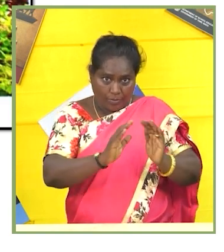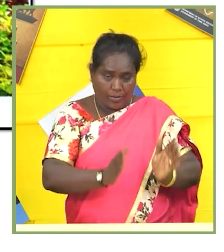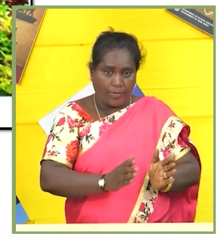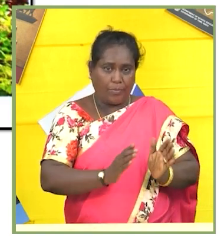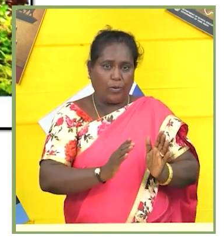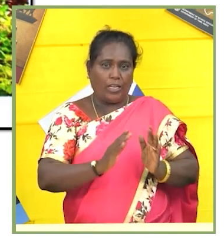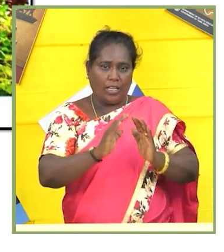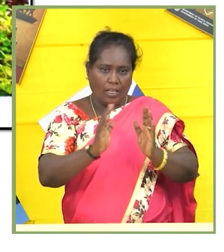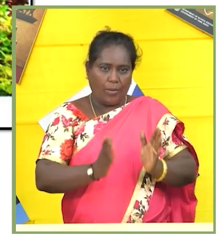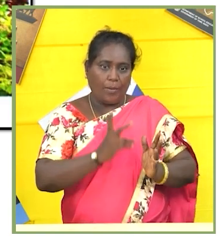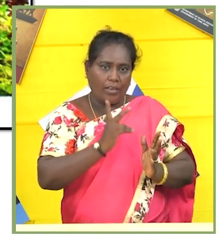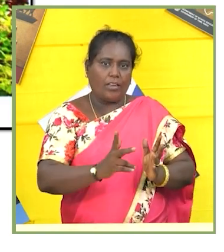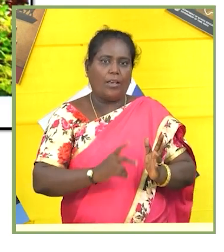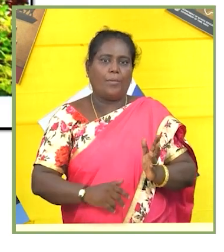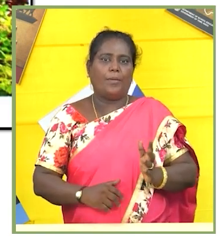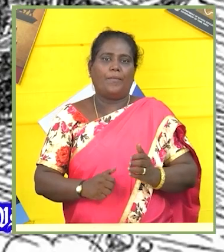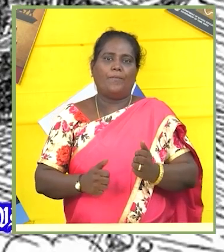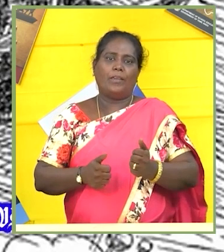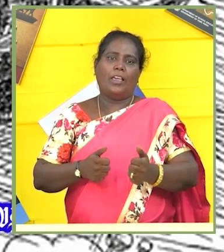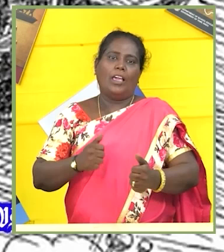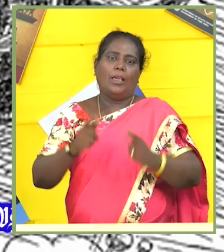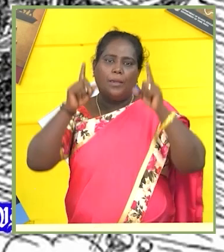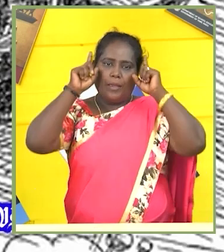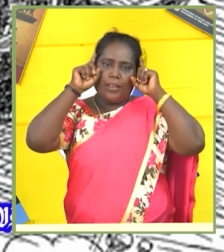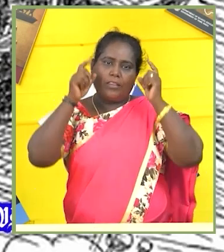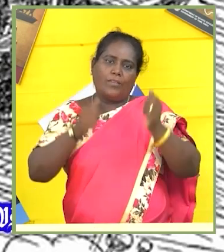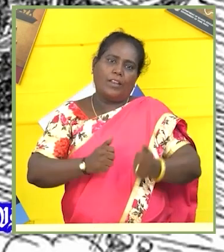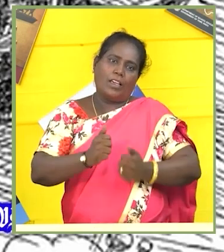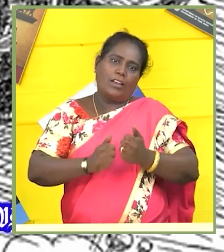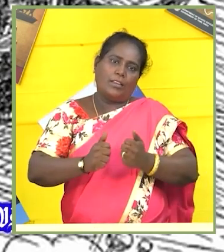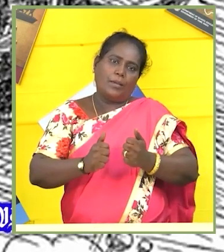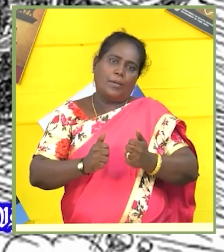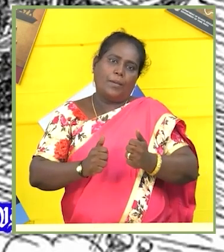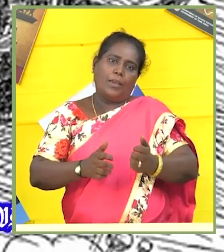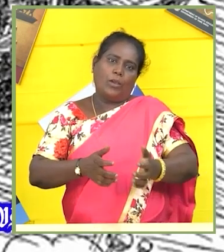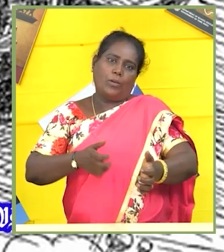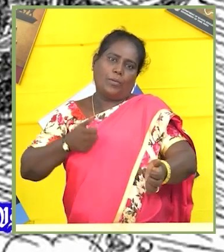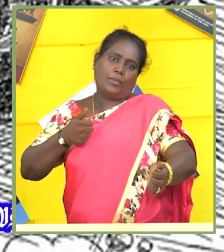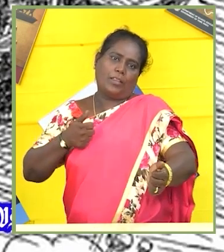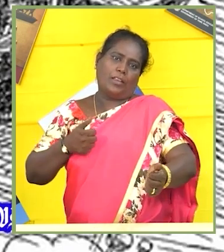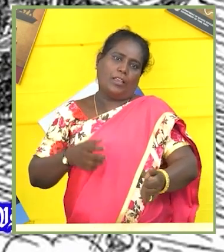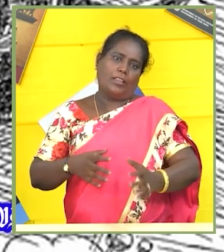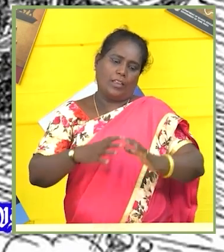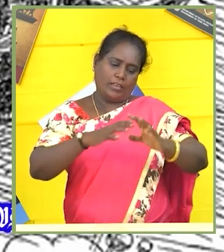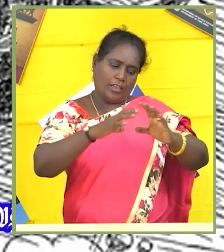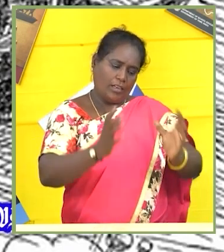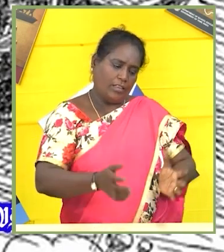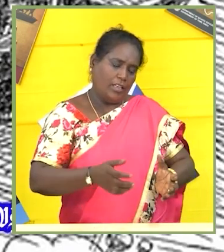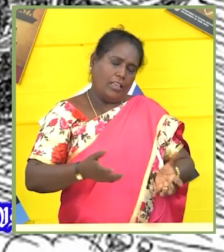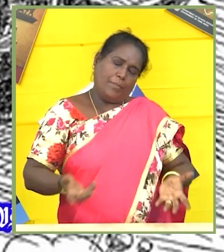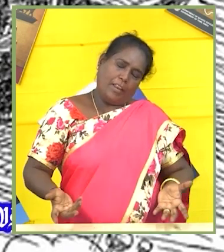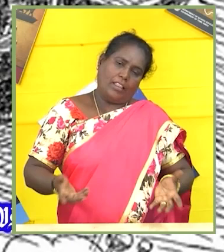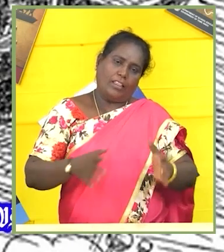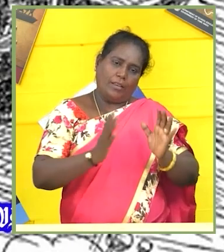ஊரில் எருது பொறுதார்கள் ஒன்று உள்ளது. கோபுரி சங்கன் கருவந்துறையிலே எருது விளையாடி பட்டான்